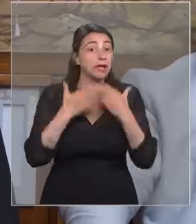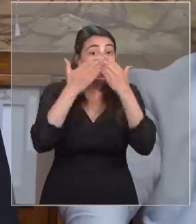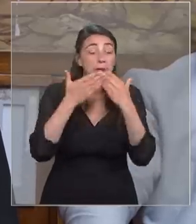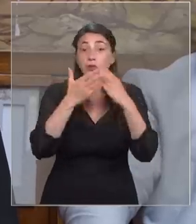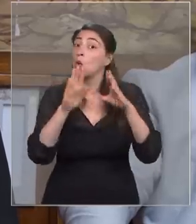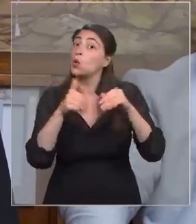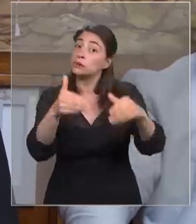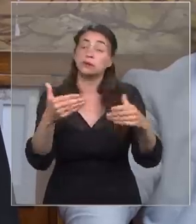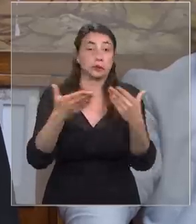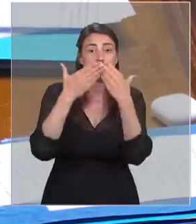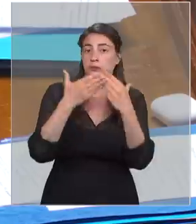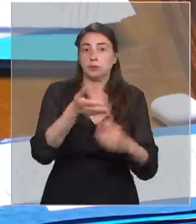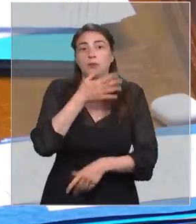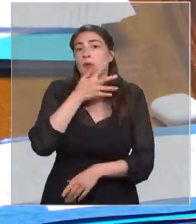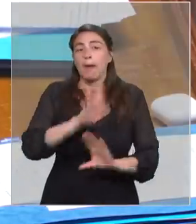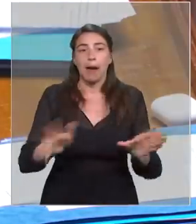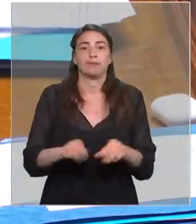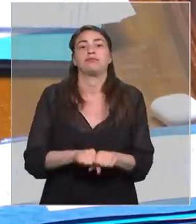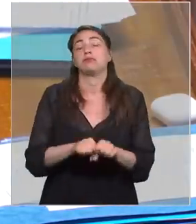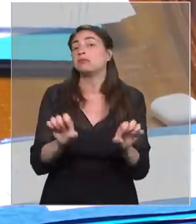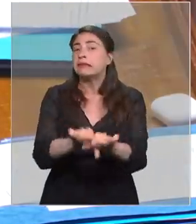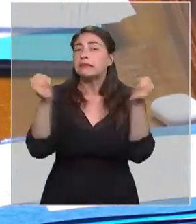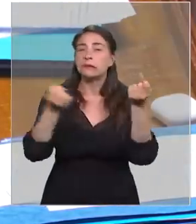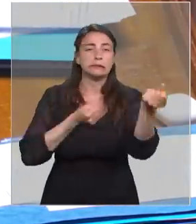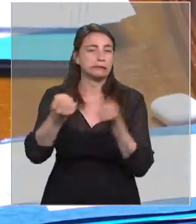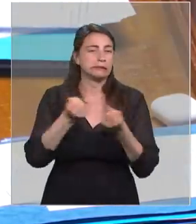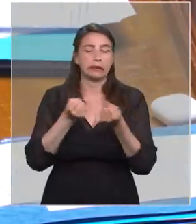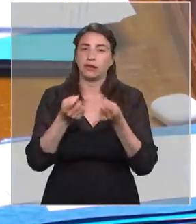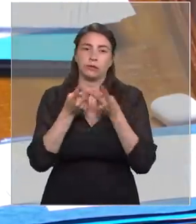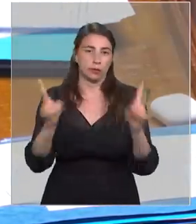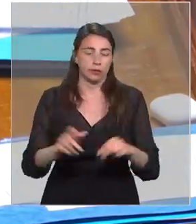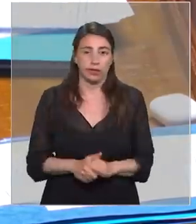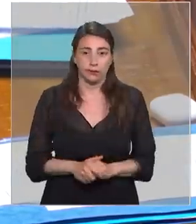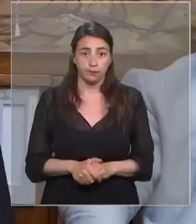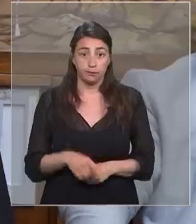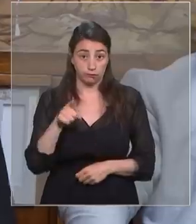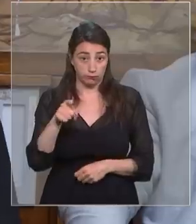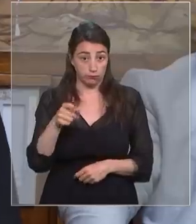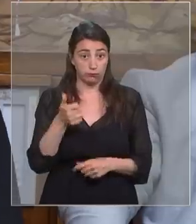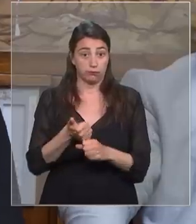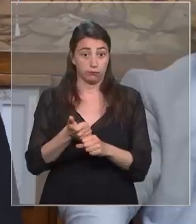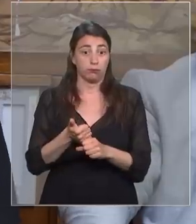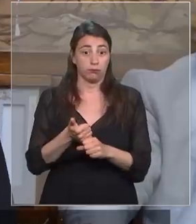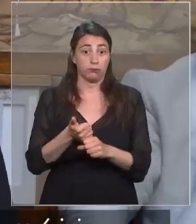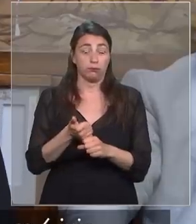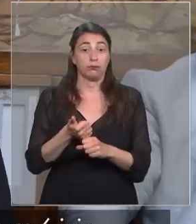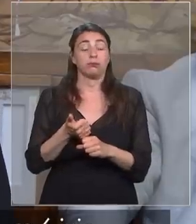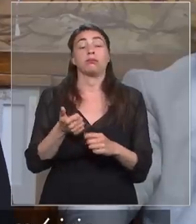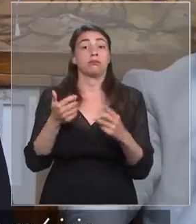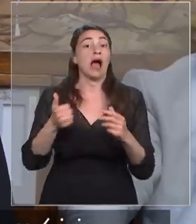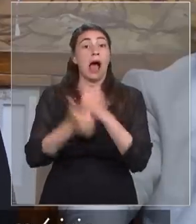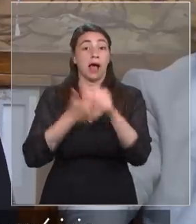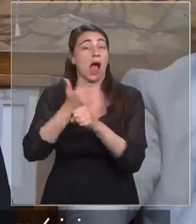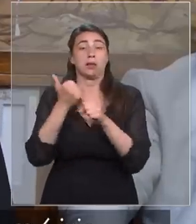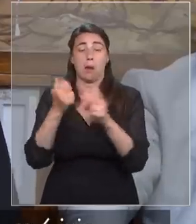On casse le service public. Et on favorise des écoles privées dont les effectifs ont augmenté de 10% en un an. C'est un contresens